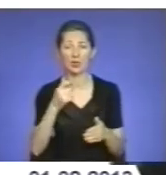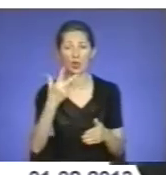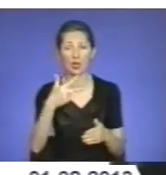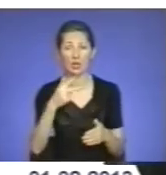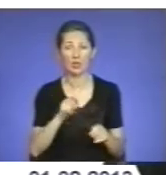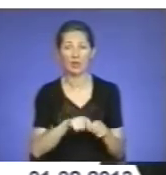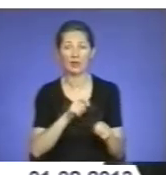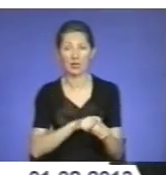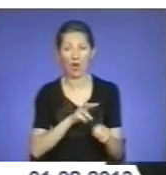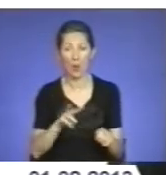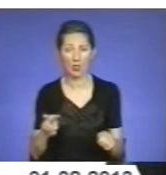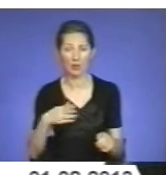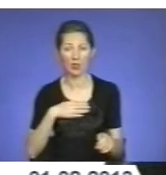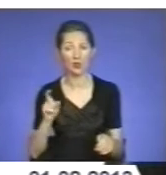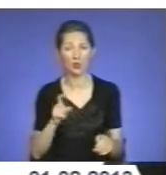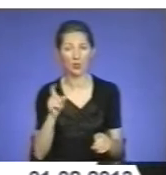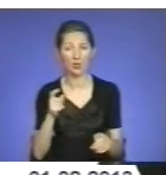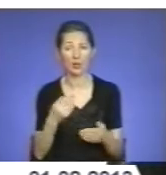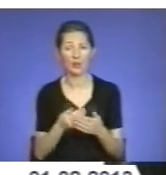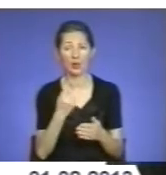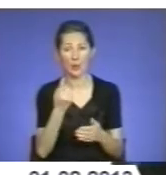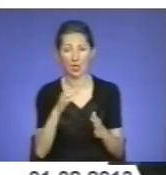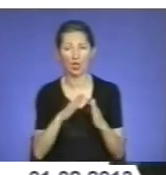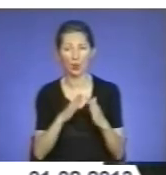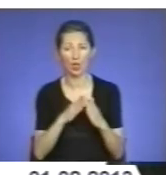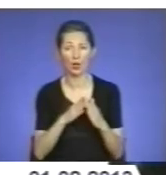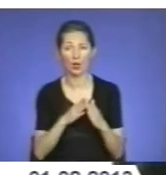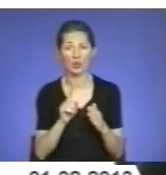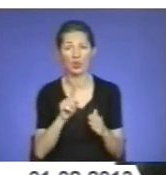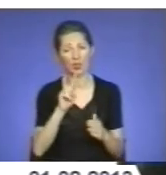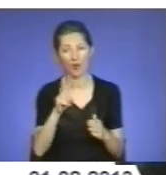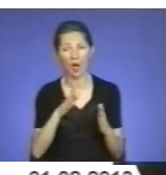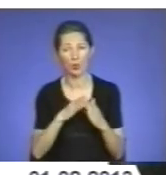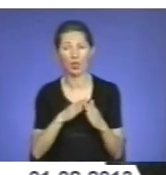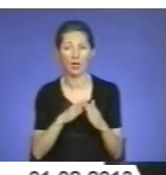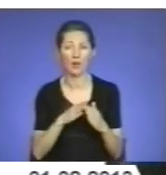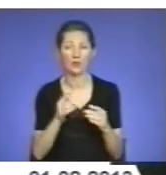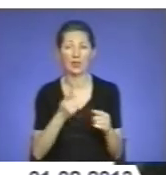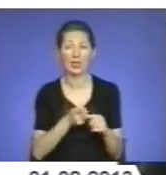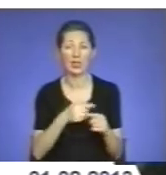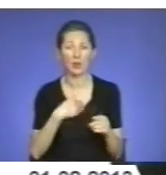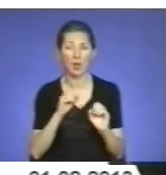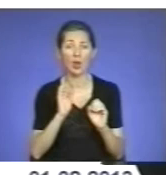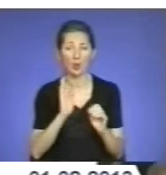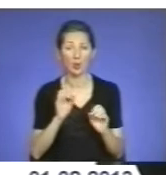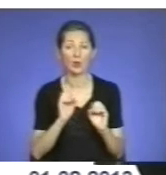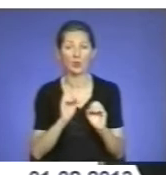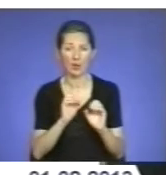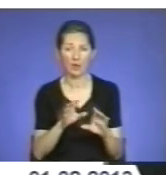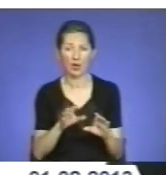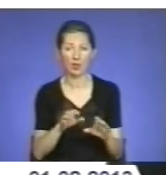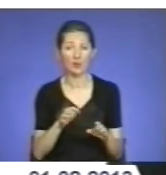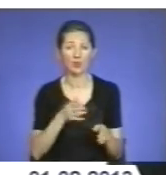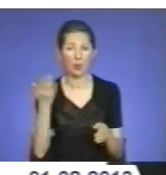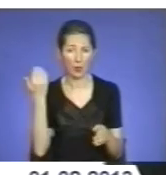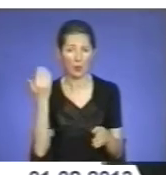метрів в нас в господарстві. Це, скажімо, такий перший будинок чи два будинки, верніше, які ми будемо здавати цей. Але в дальнішому